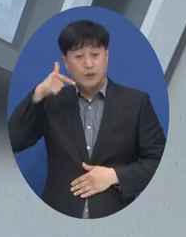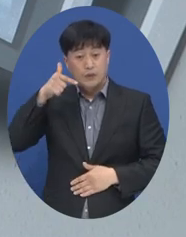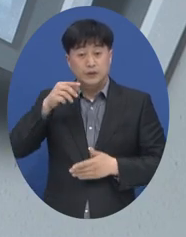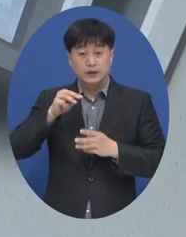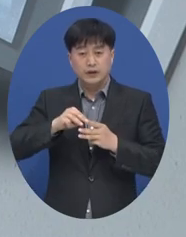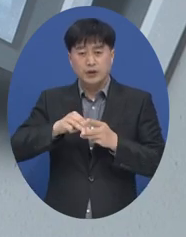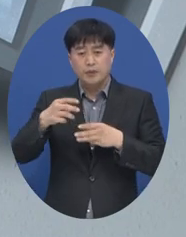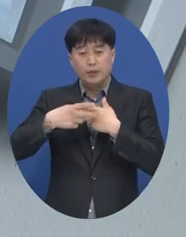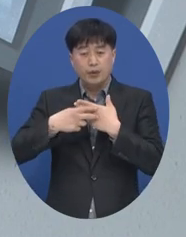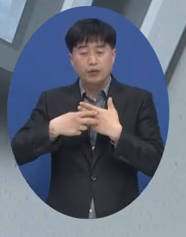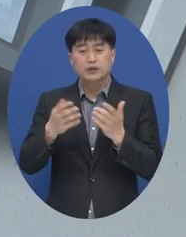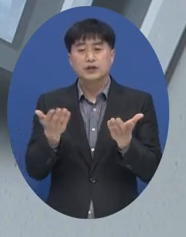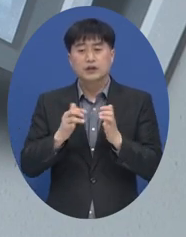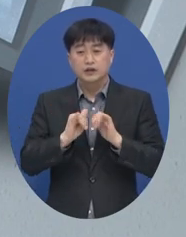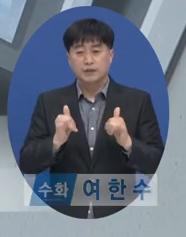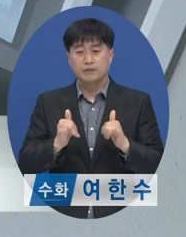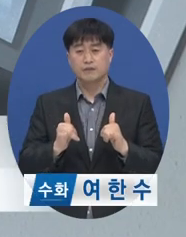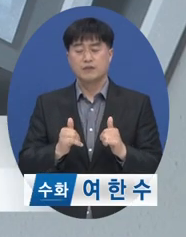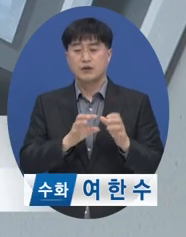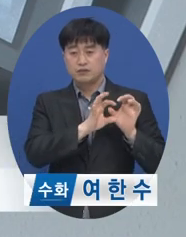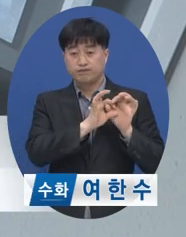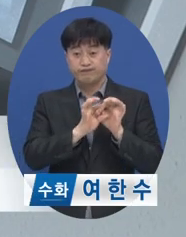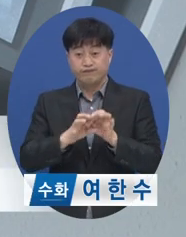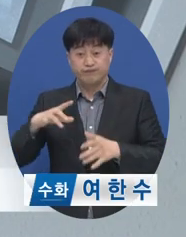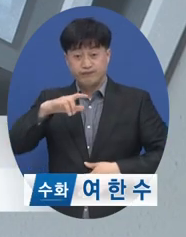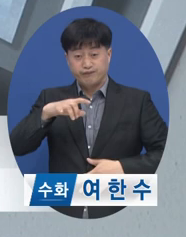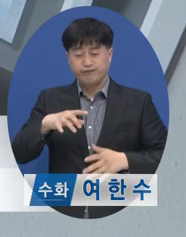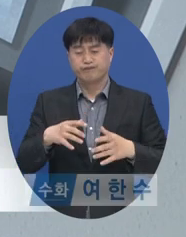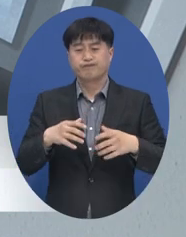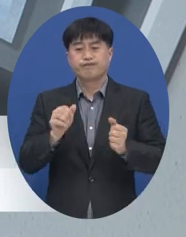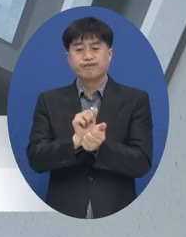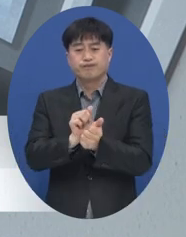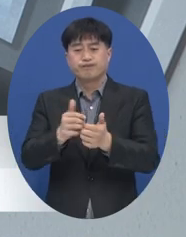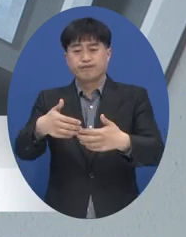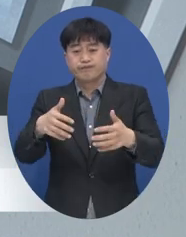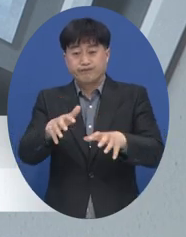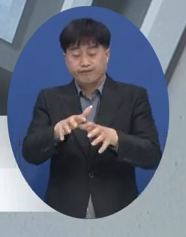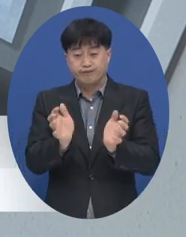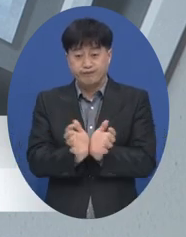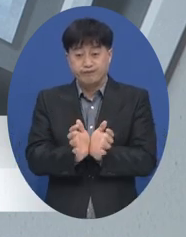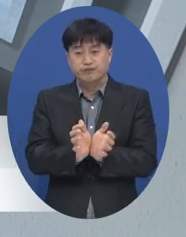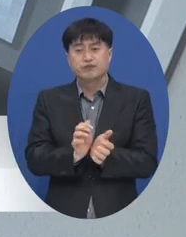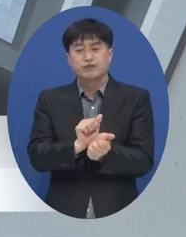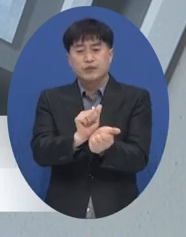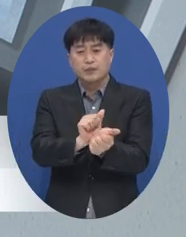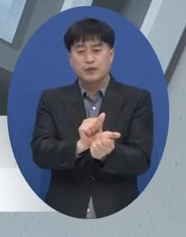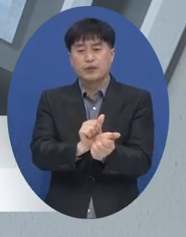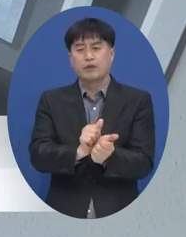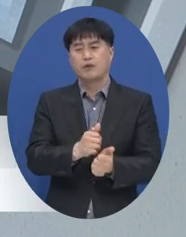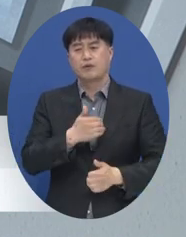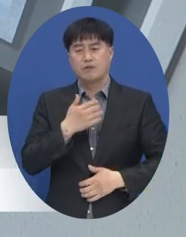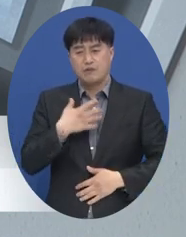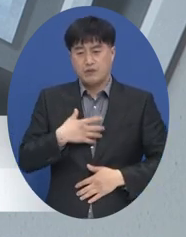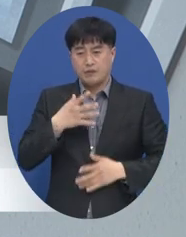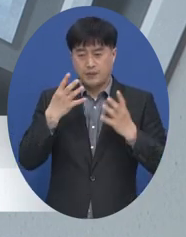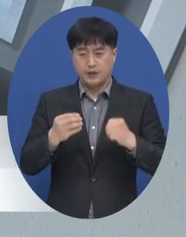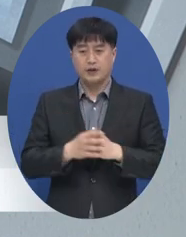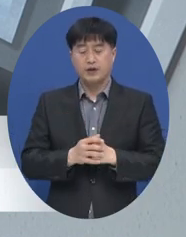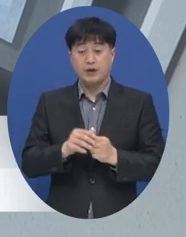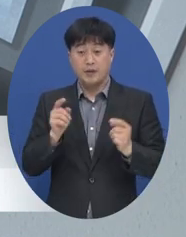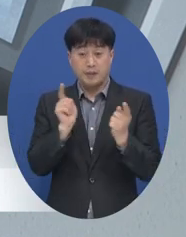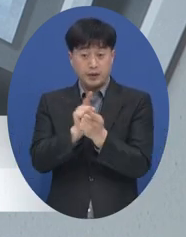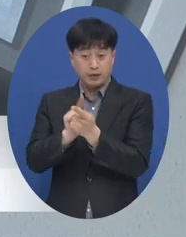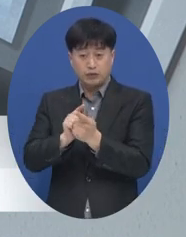콜센터나 병원 근무자들의 꼬리를 무는 코로나19 집단 감염 걱정이 만만치 않습니다. 접촉을 최소화하는 것이